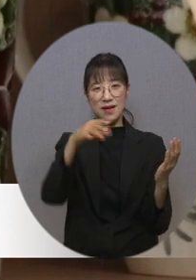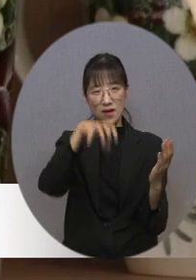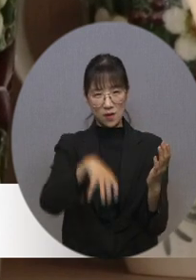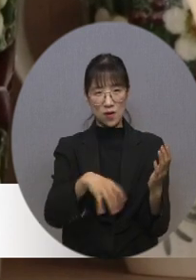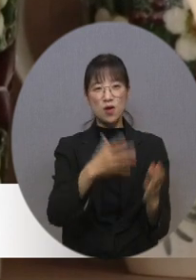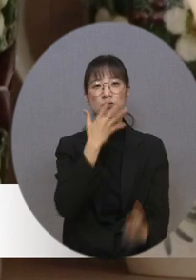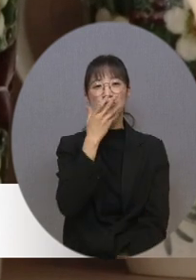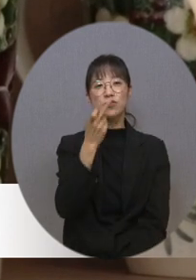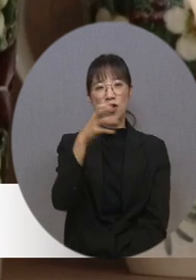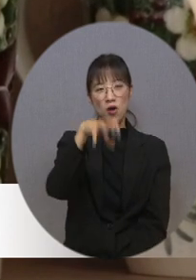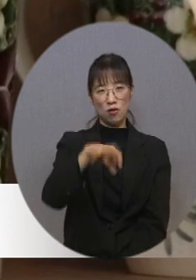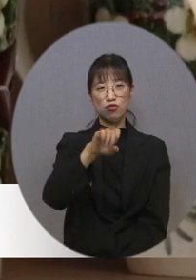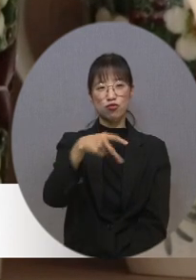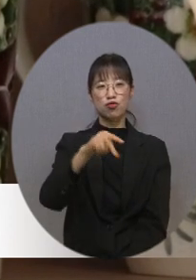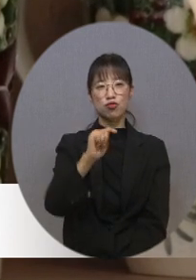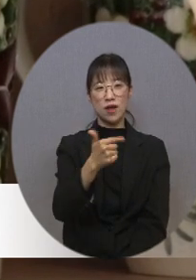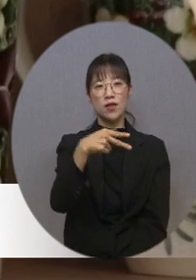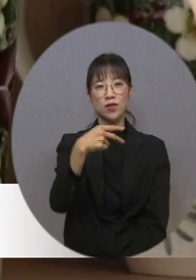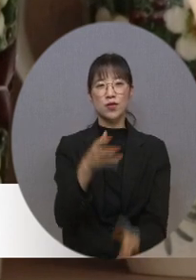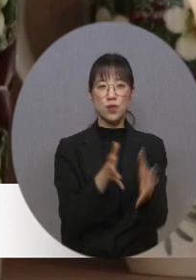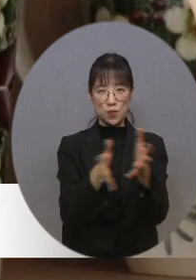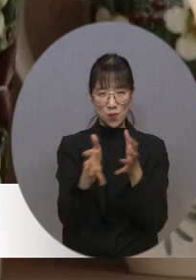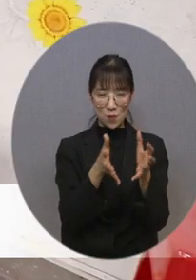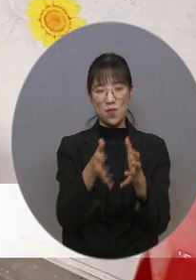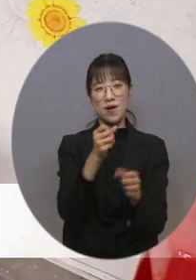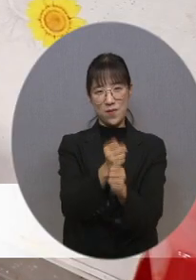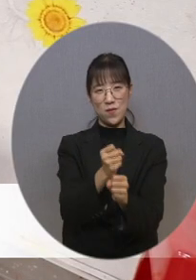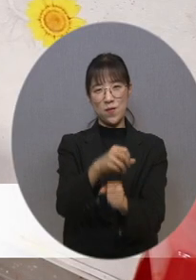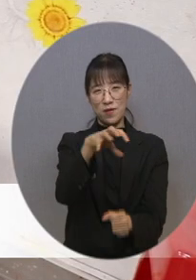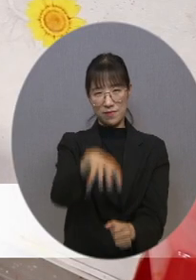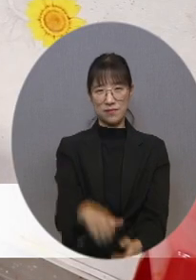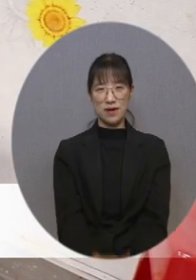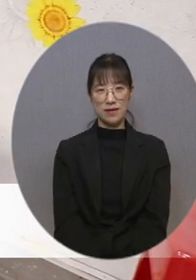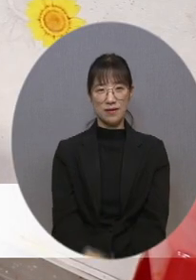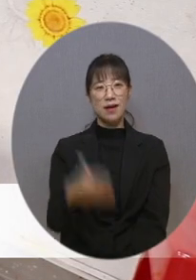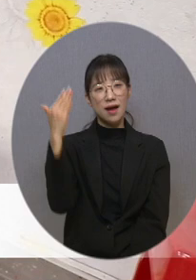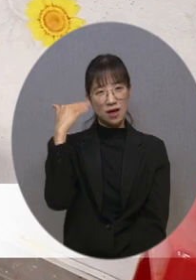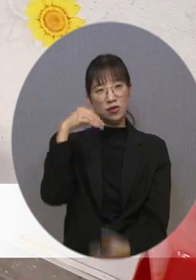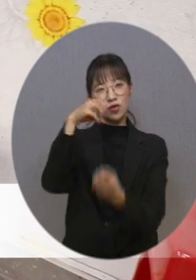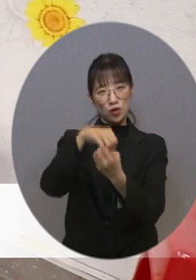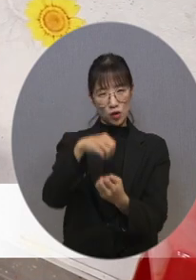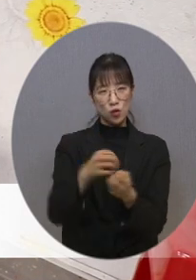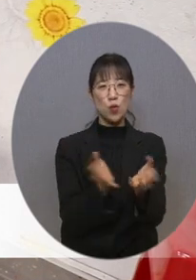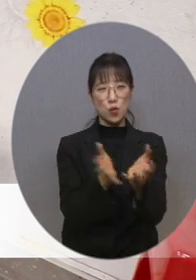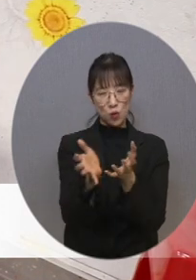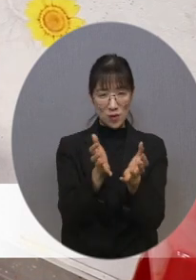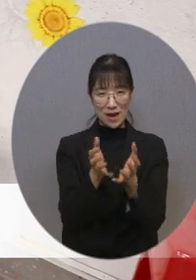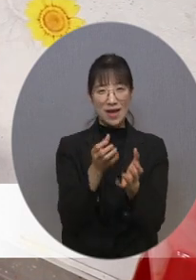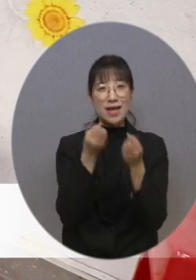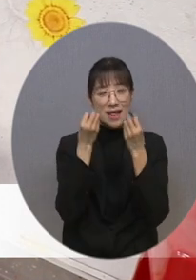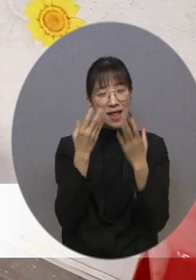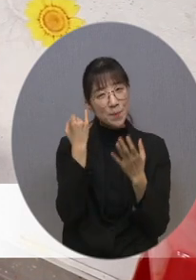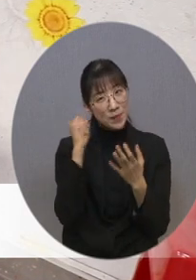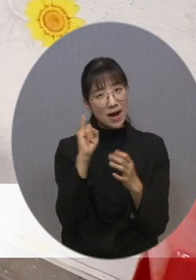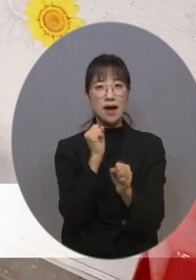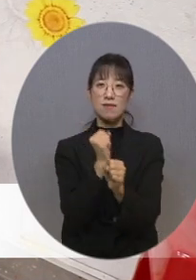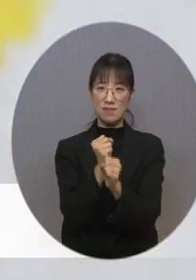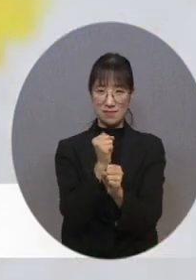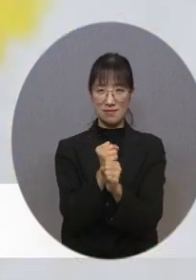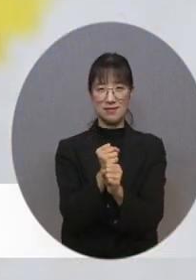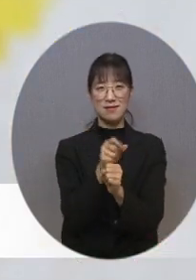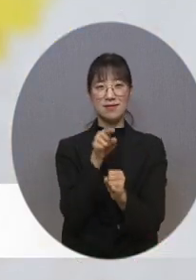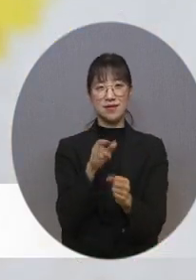순천에 위치한 우산도예 공방입니다. 한국 전통 도자기를 재해석한 작품으로